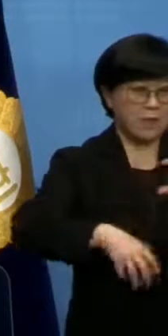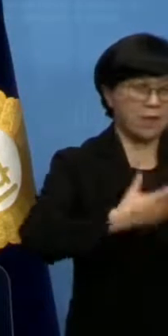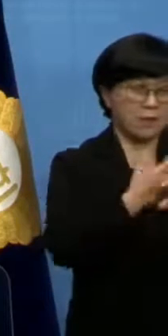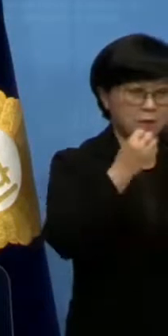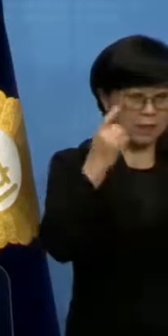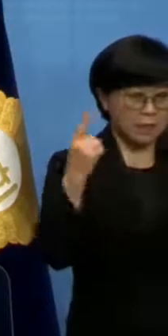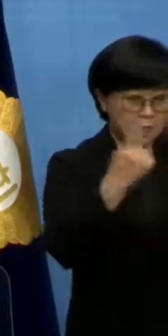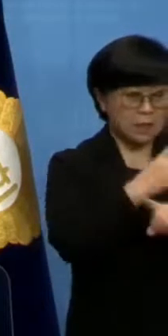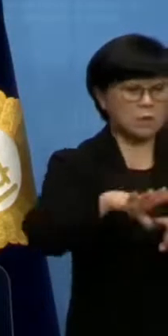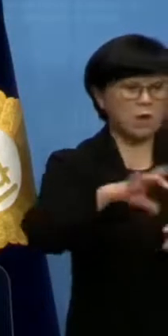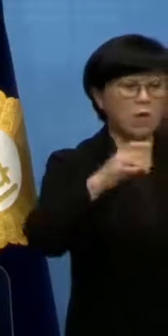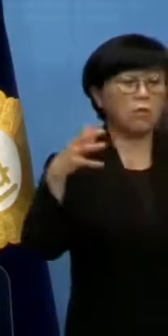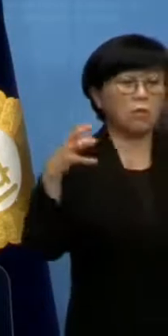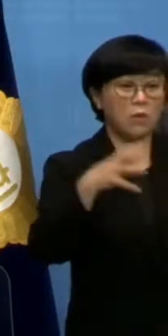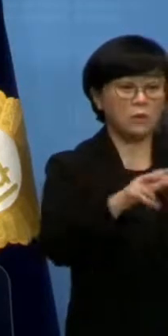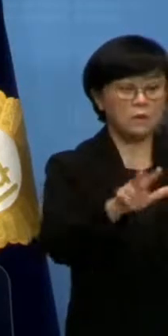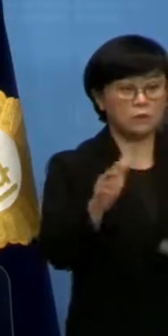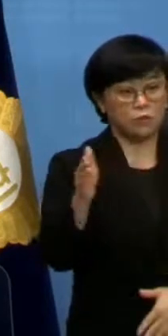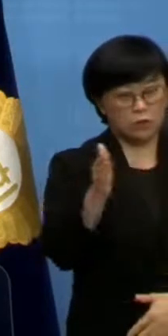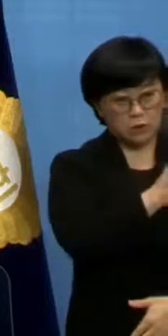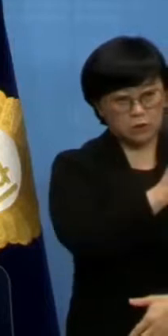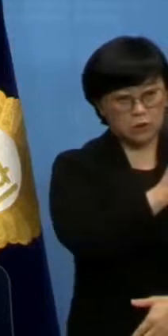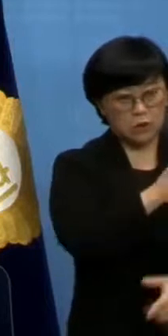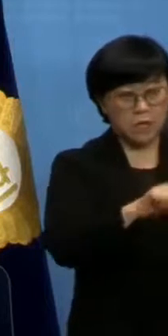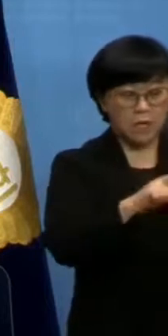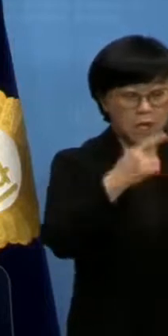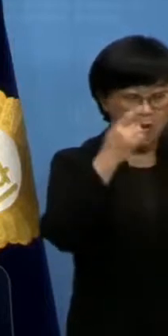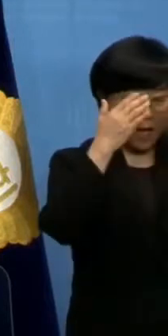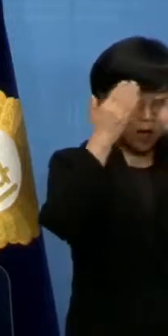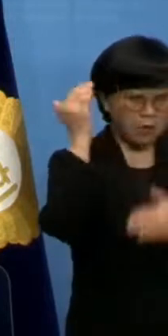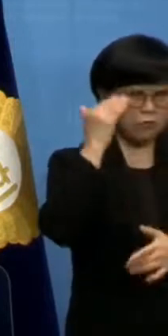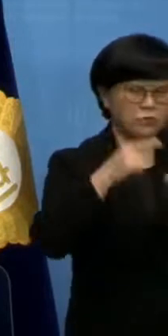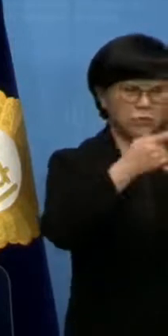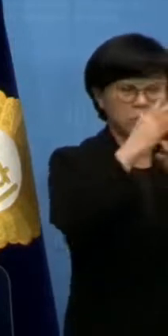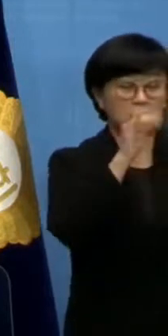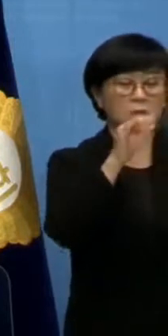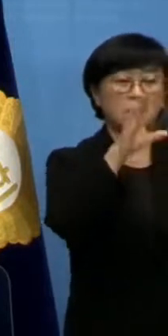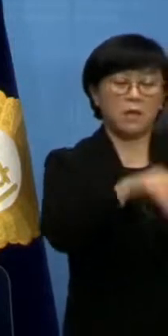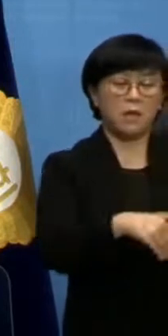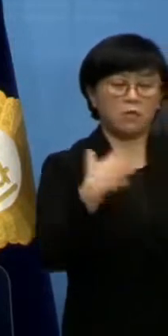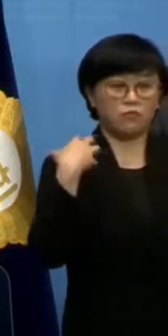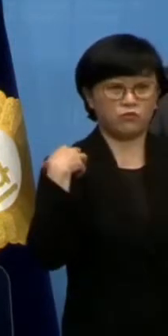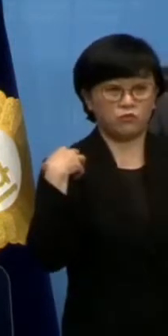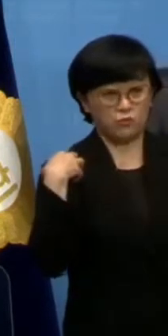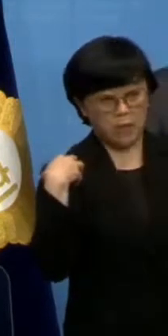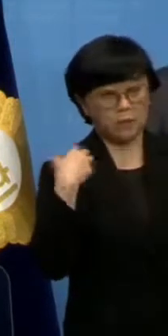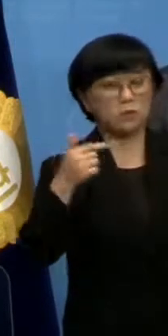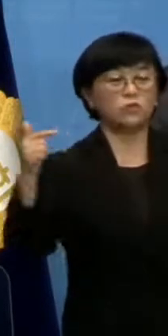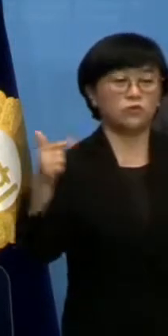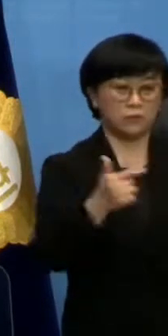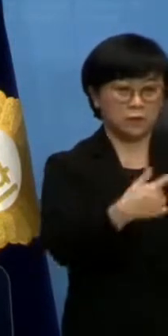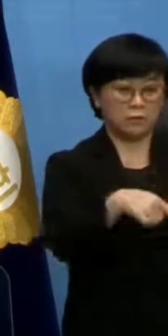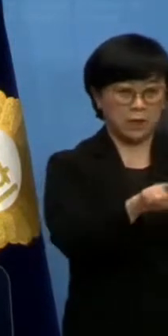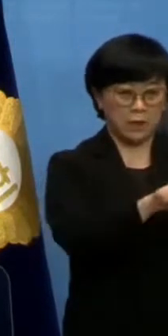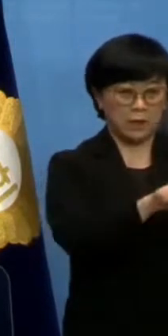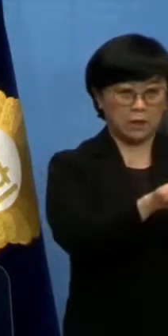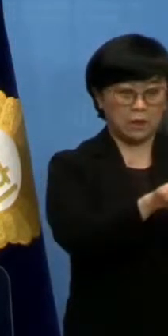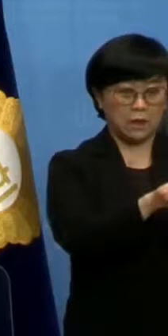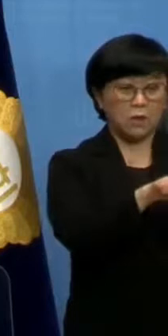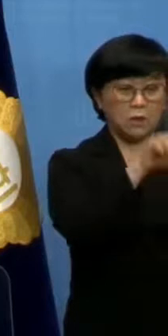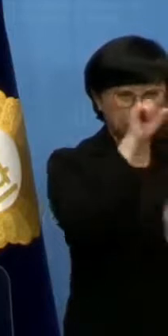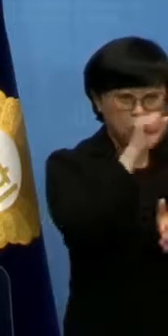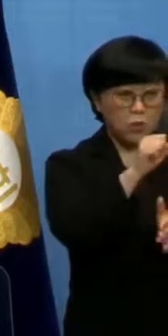쇄신 초선 의원 모임 지금부터는 대한민국 청년 세대의 짐을 조금이나마 덜어주기 위한